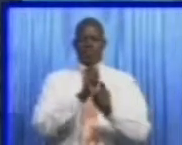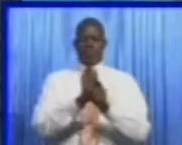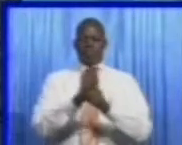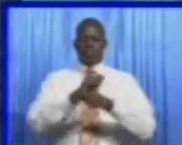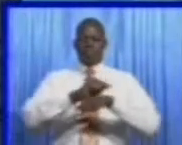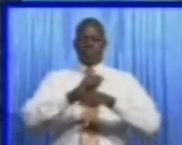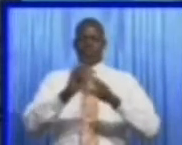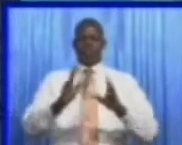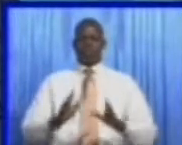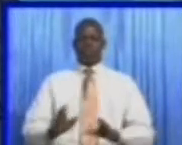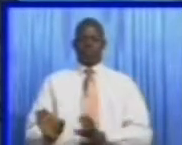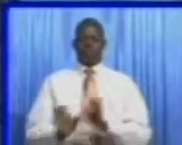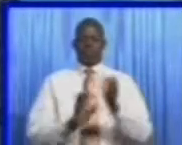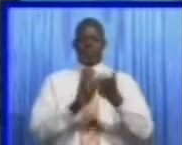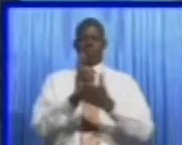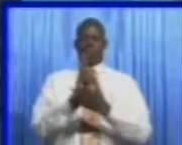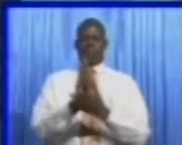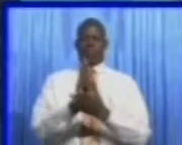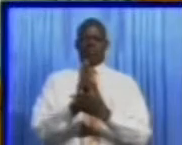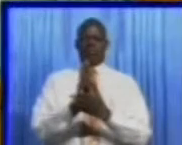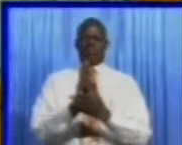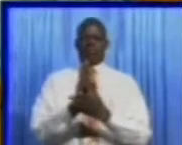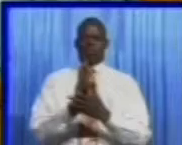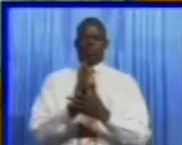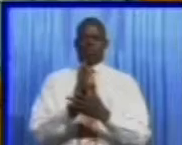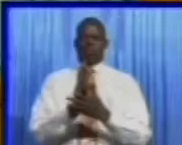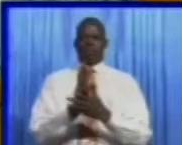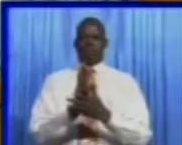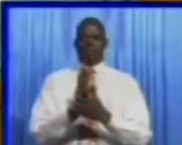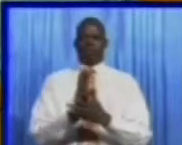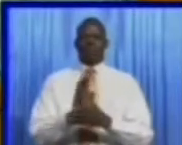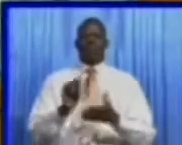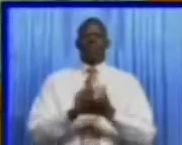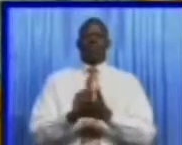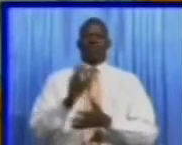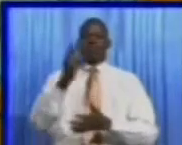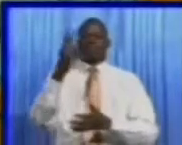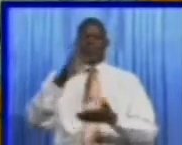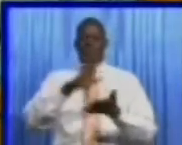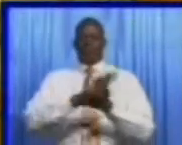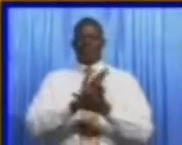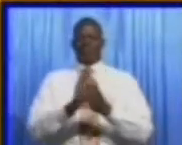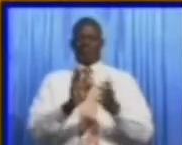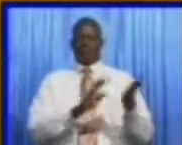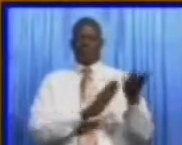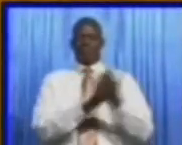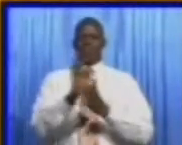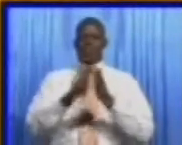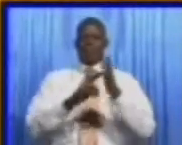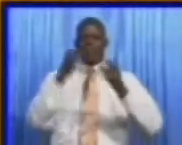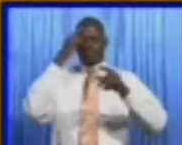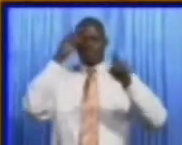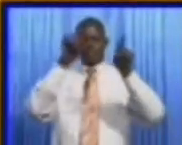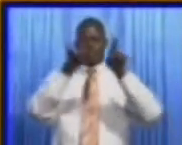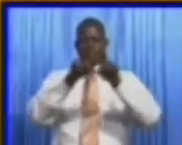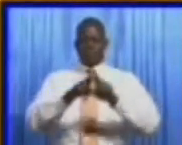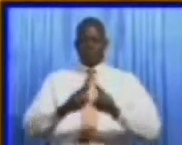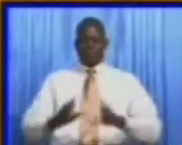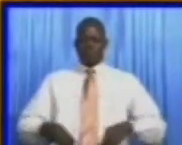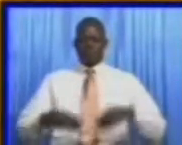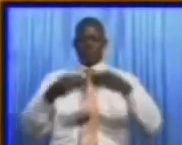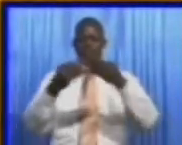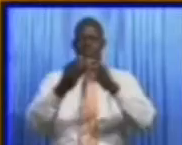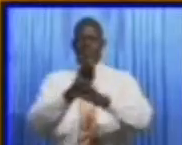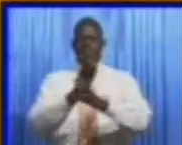le point complet avec Sylvain Vebamba. Ce sont deux dossiers relatifs à des accords de prêt et de crédit d'un